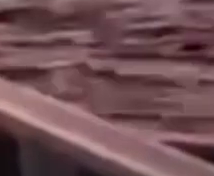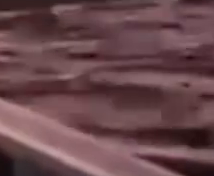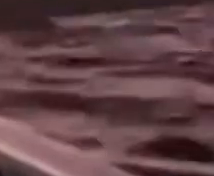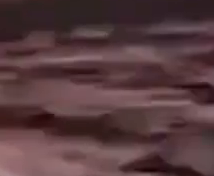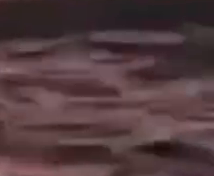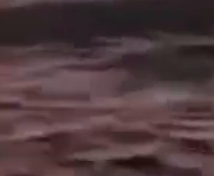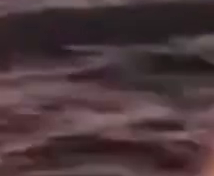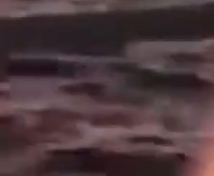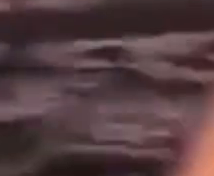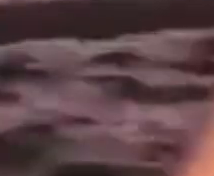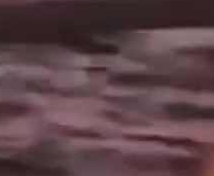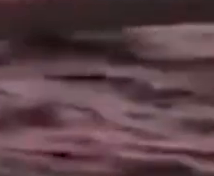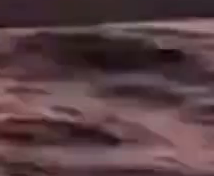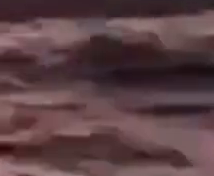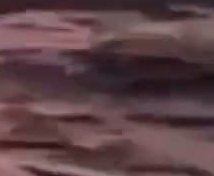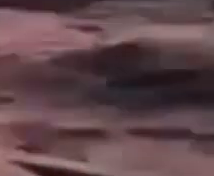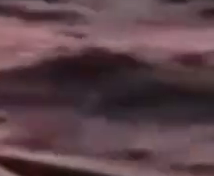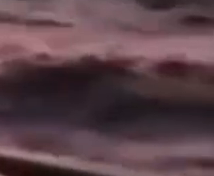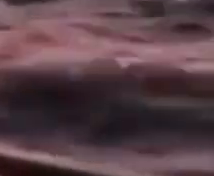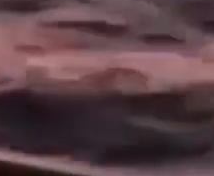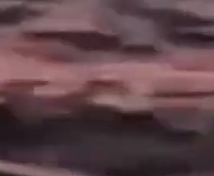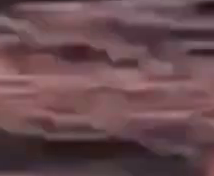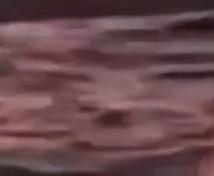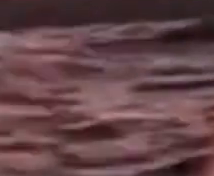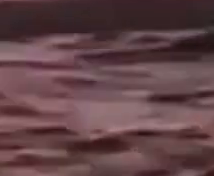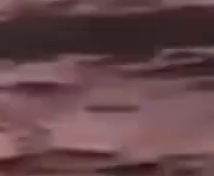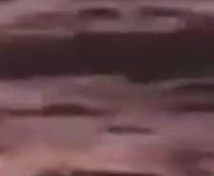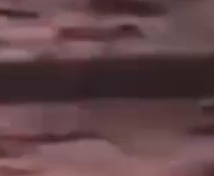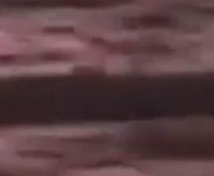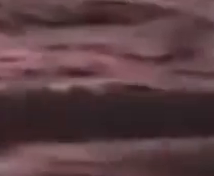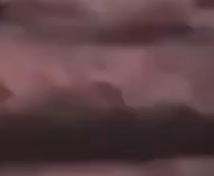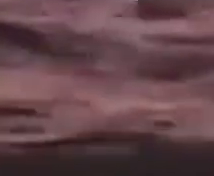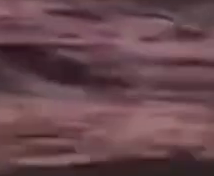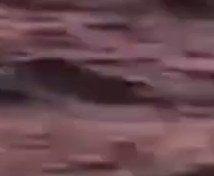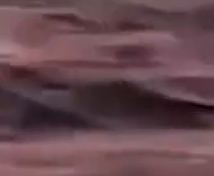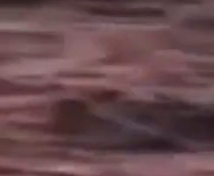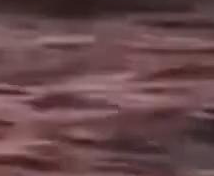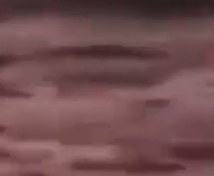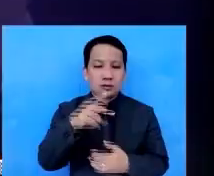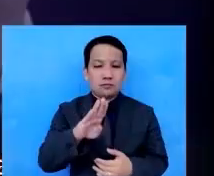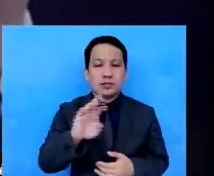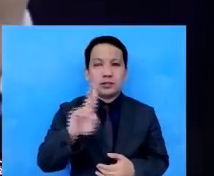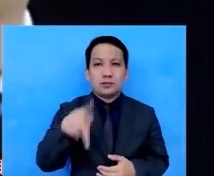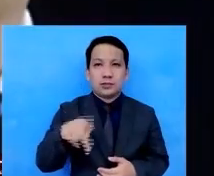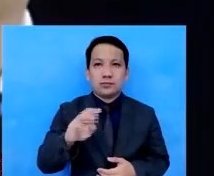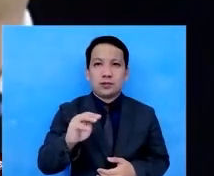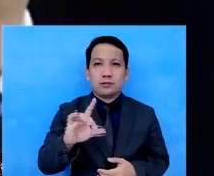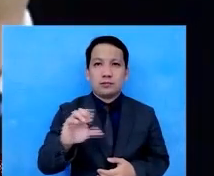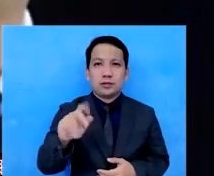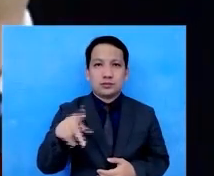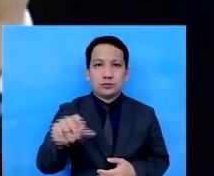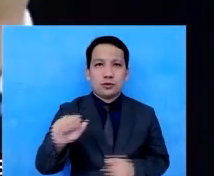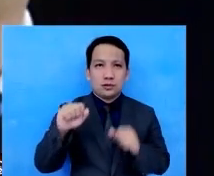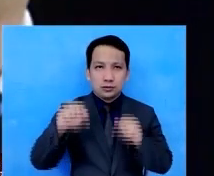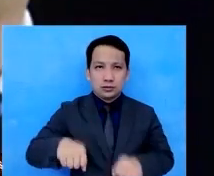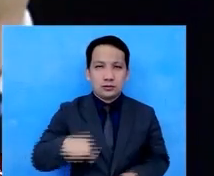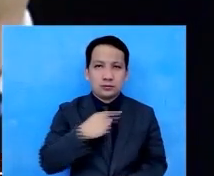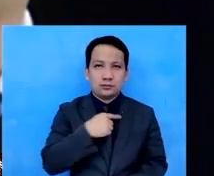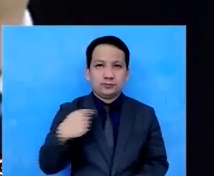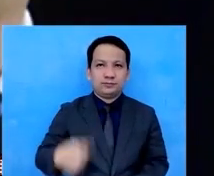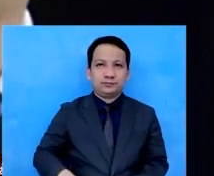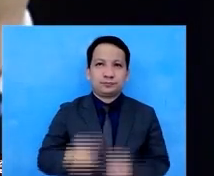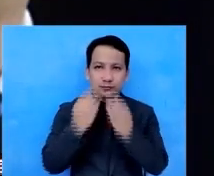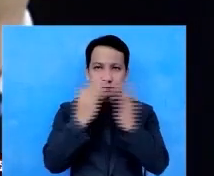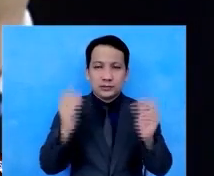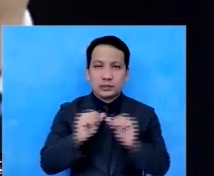PCG na pansamantalang nabulag ang mga ni-laser na crew ng BRP Malapascua. Nanindigan ng China na hindi